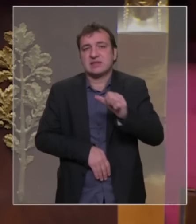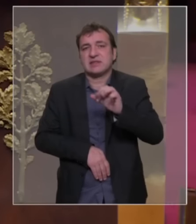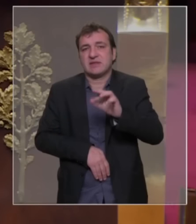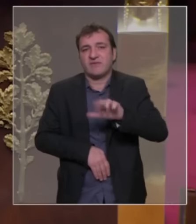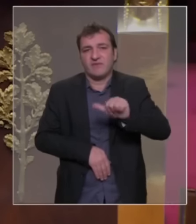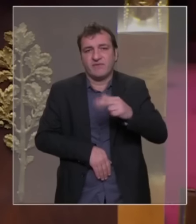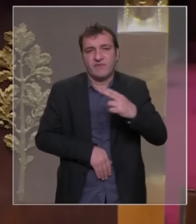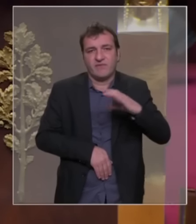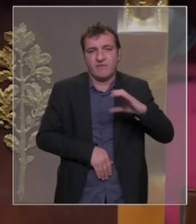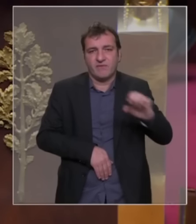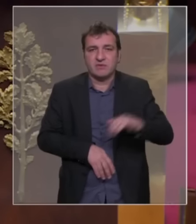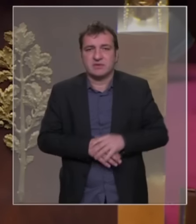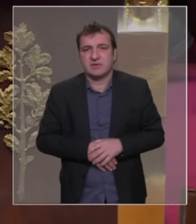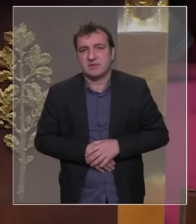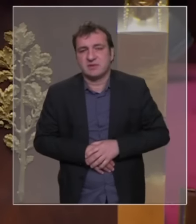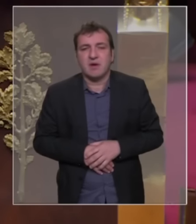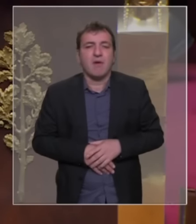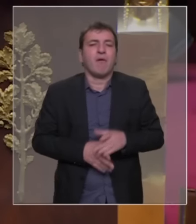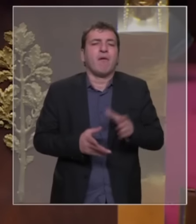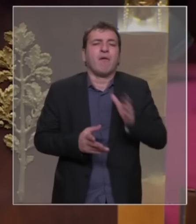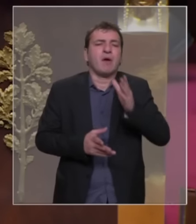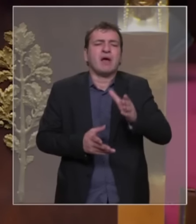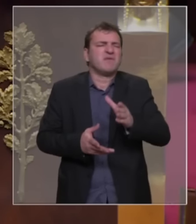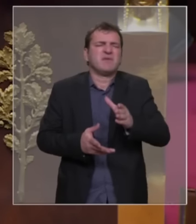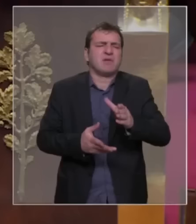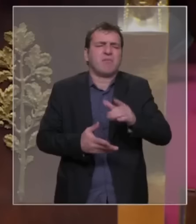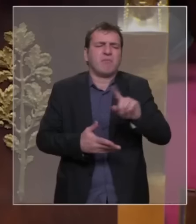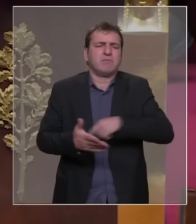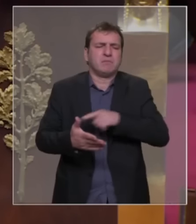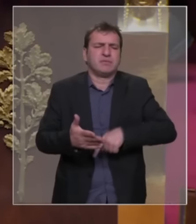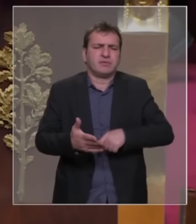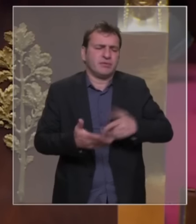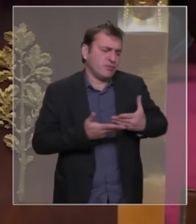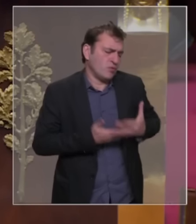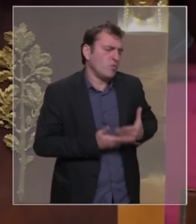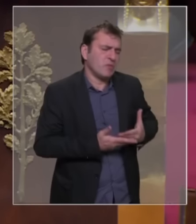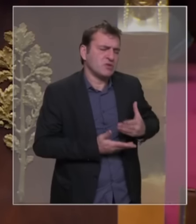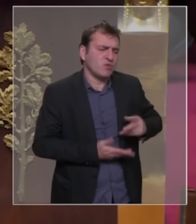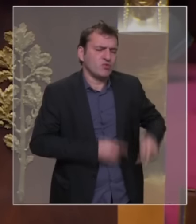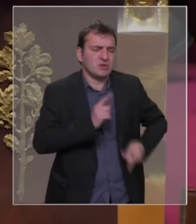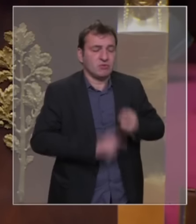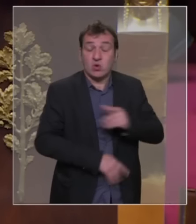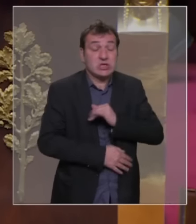au présent. Ne jamais sacrifier l'avenir au présent.